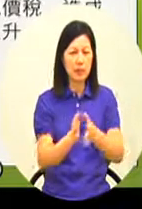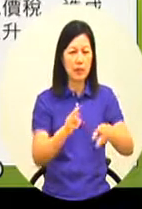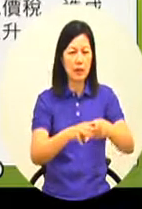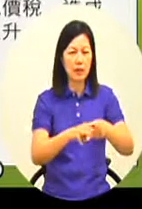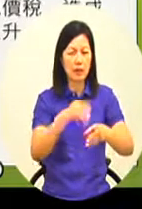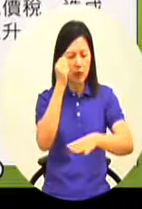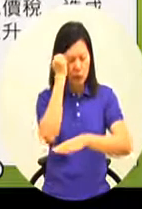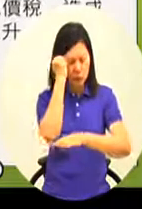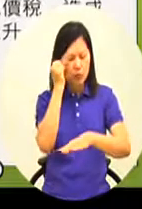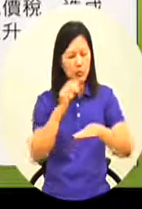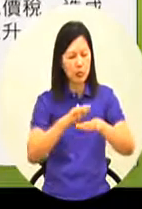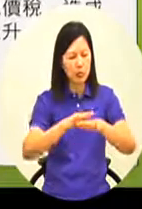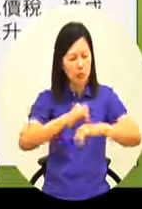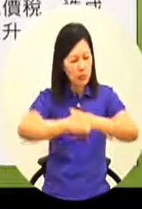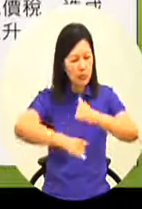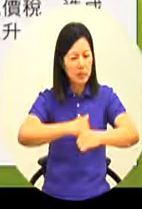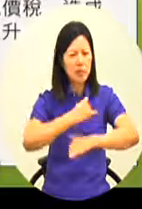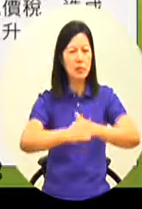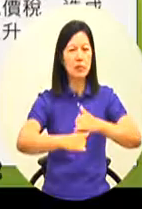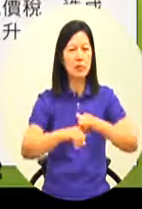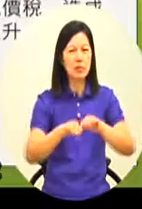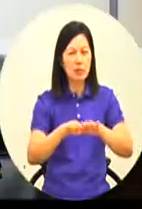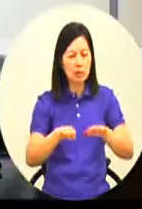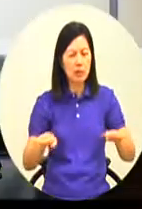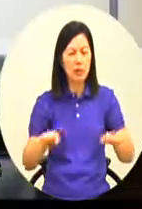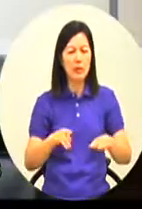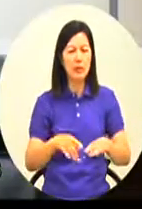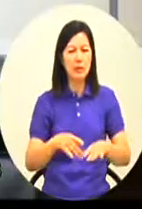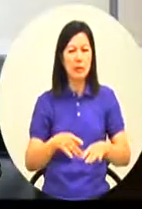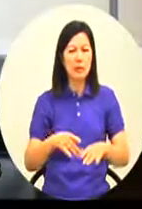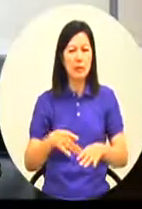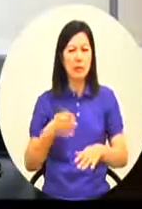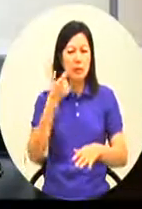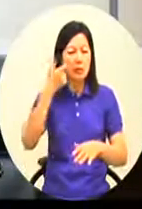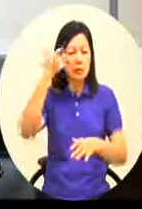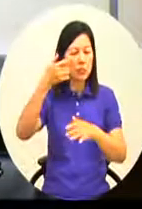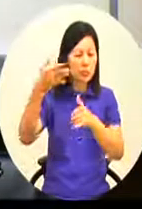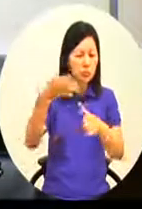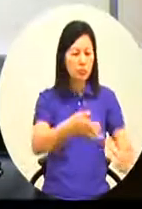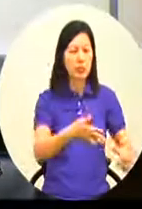家立命，那伊只是有祖公啊放的这块土地，